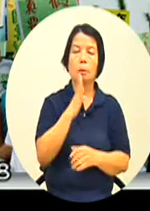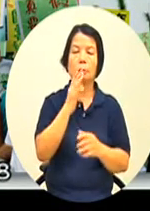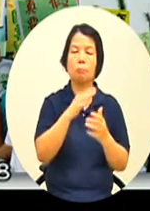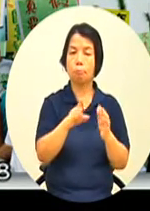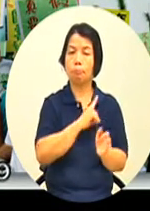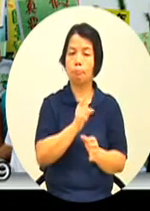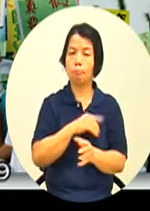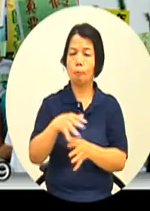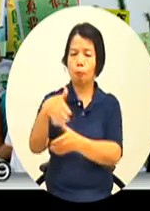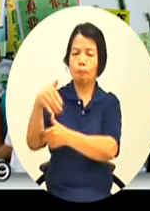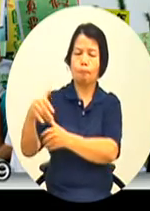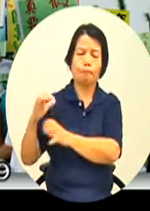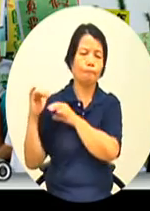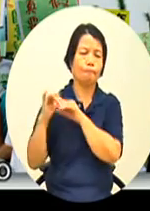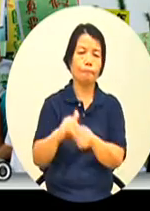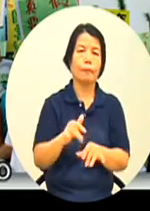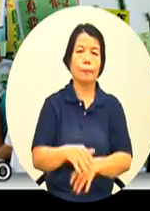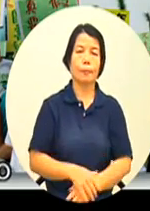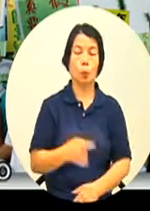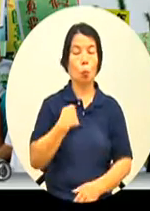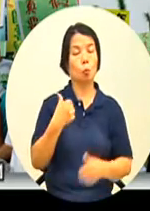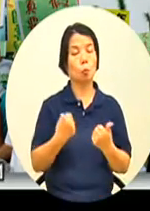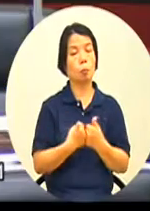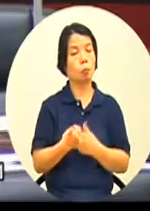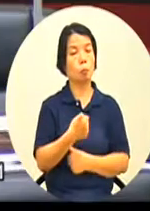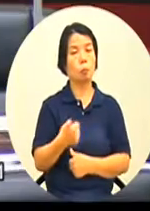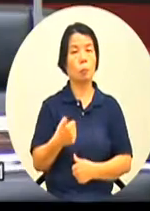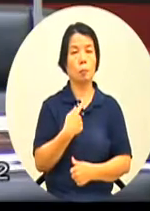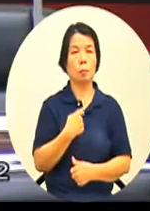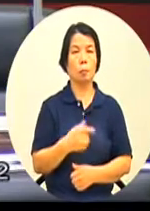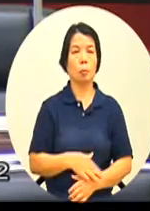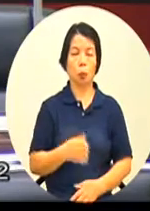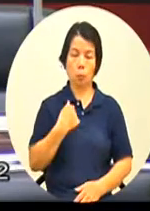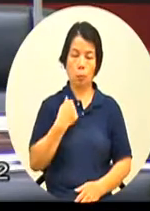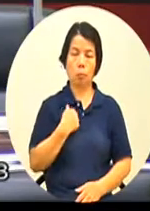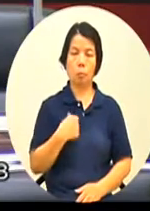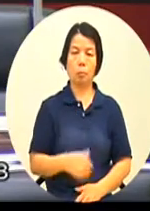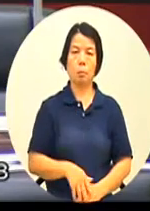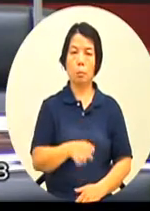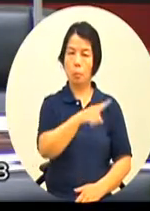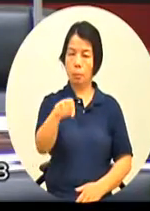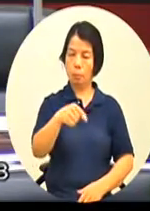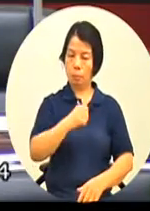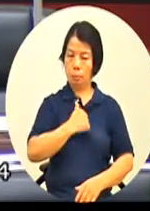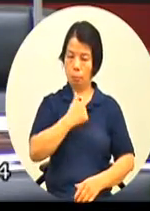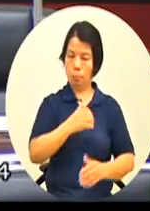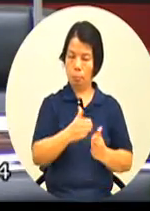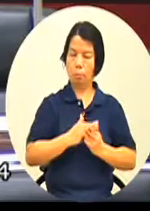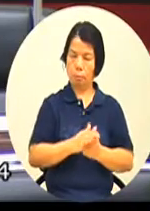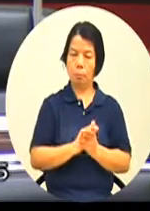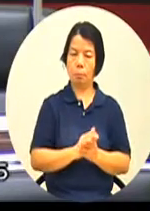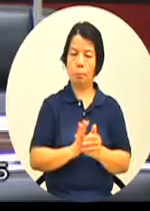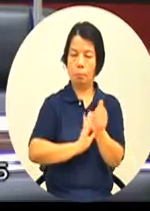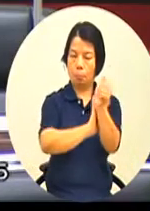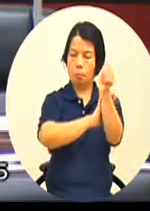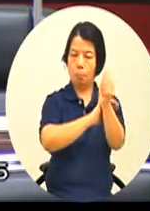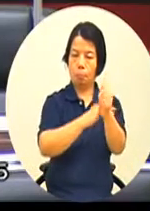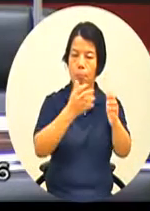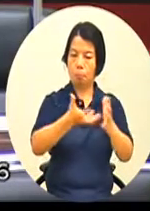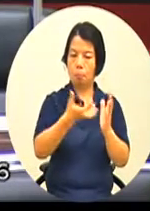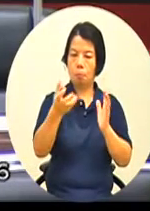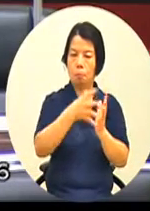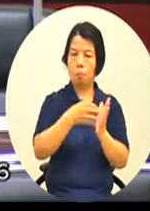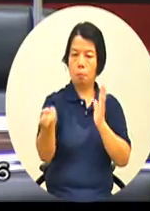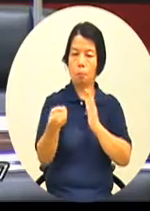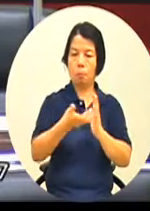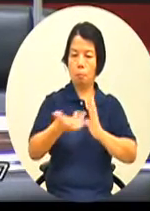各位报告，我是议员，我了解他们，他们是真的支持拆迁的。包括比如